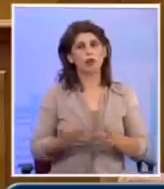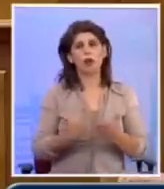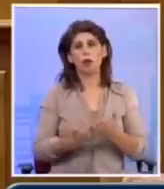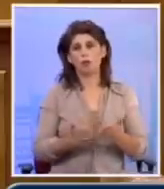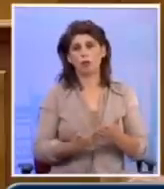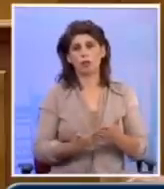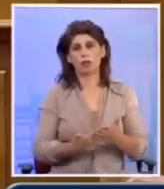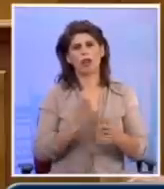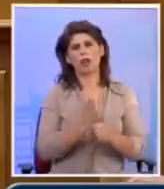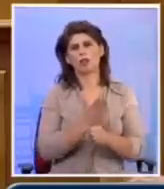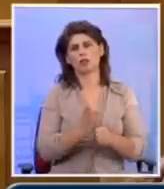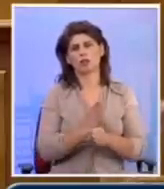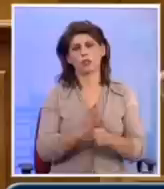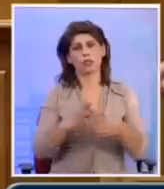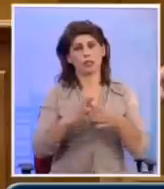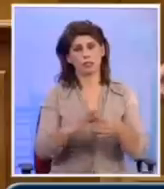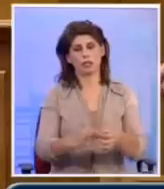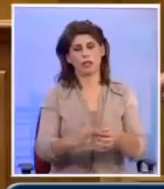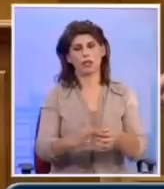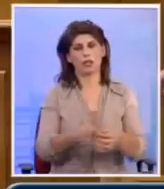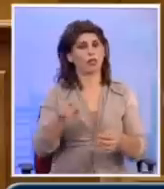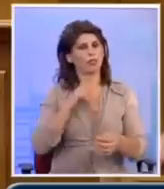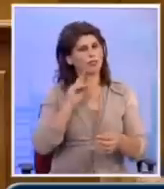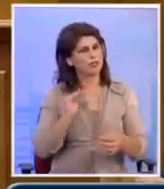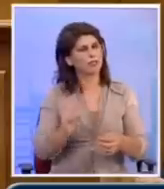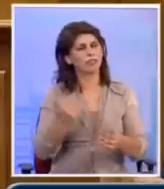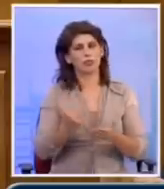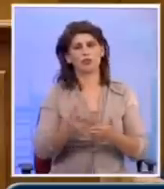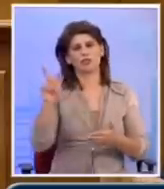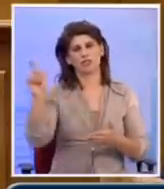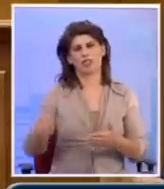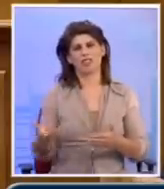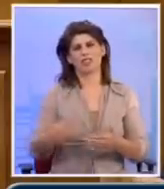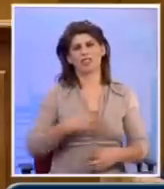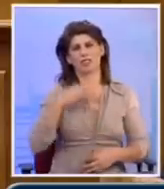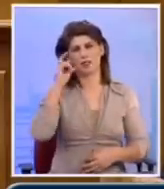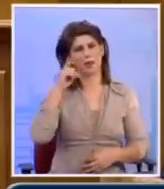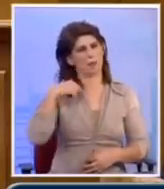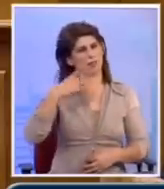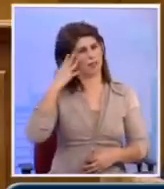αποδείχτηκε καταστροφική για τη συνέχεια? Τα ίδια ζητάγατε και εσείς τότε, κύριε Σαμαρά, τα ξεχάσατε μετά.